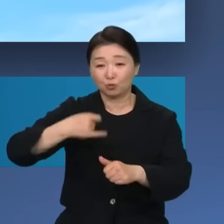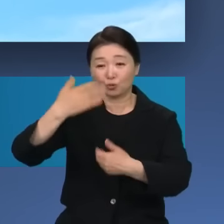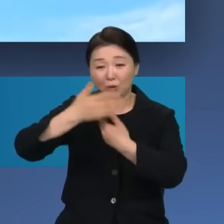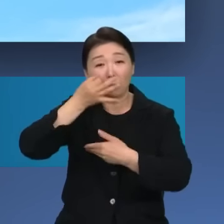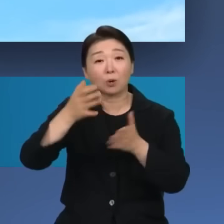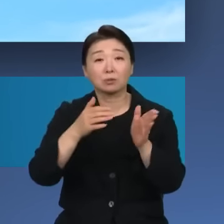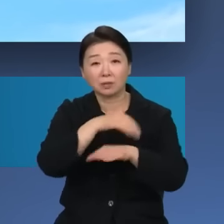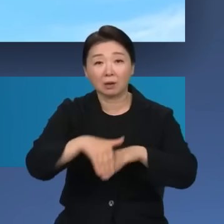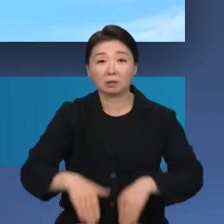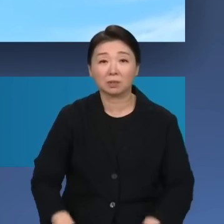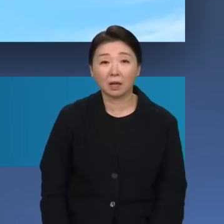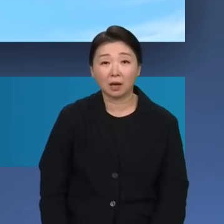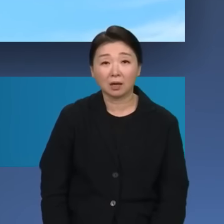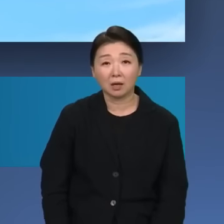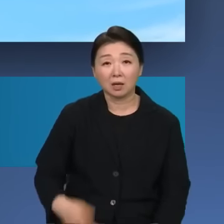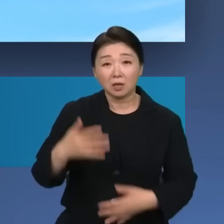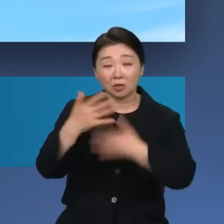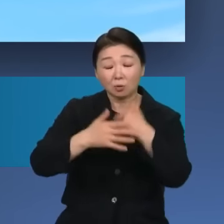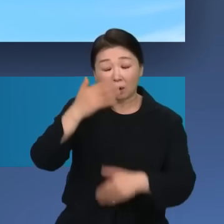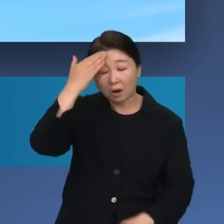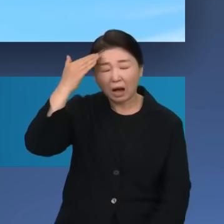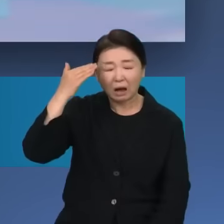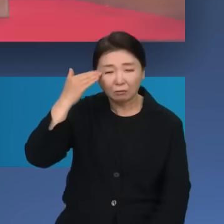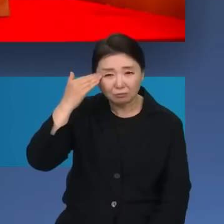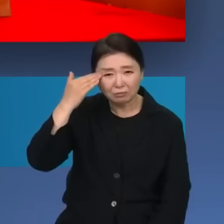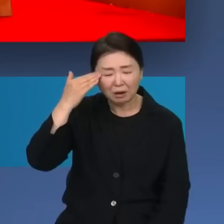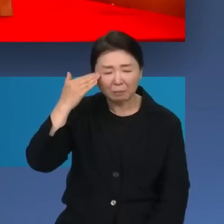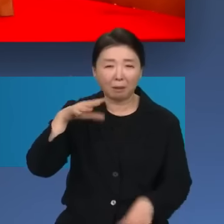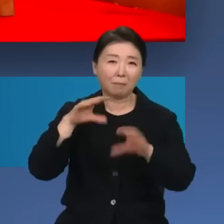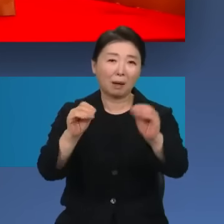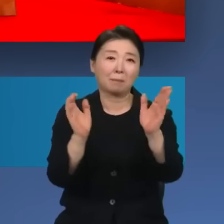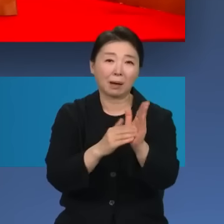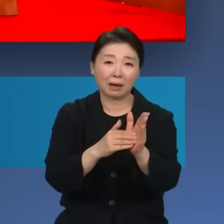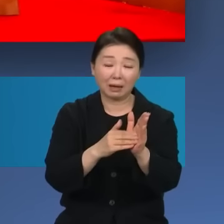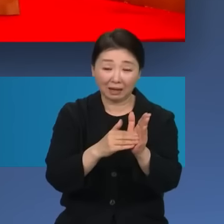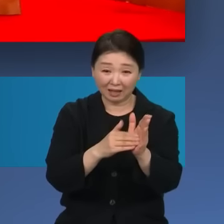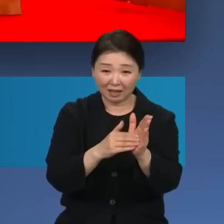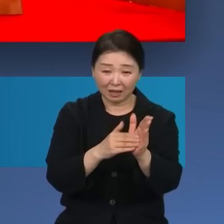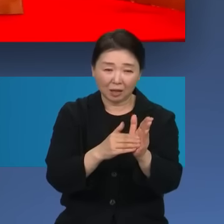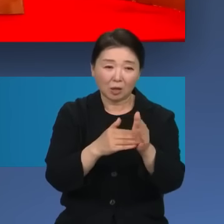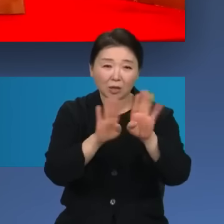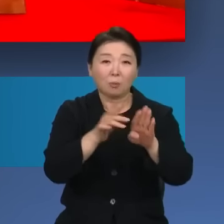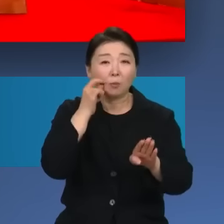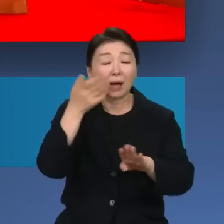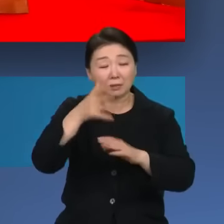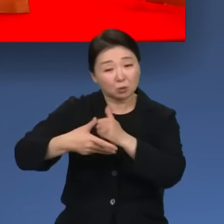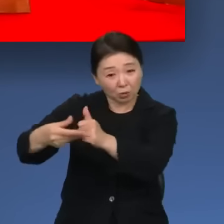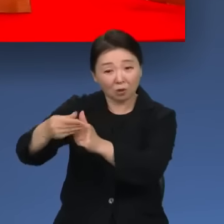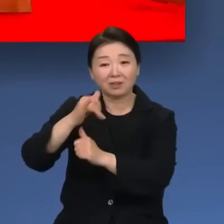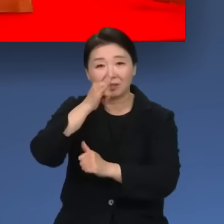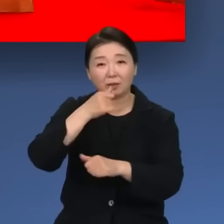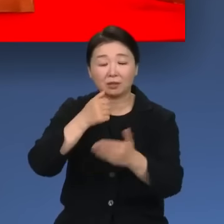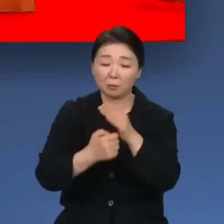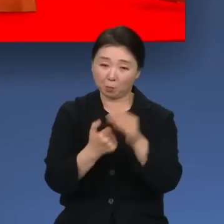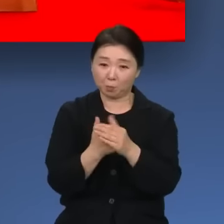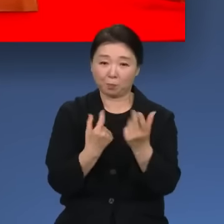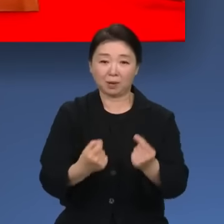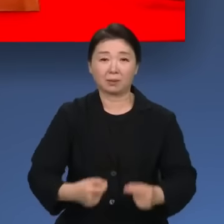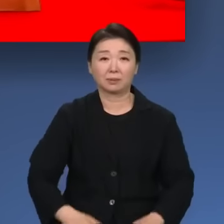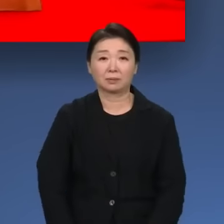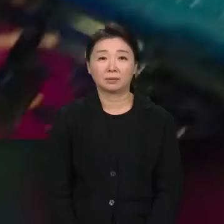영화가 한한령에 막혀 중국 개봉을 못하는 상황에서 초청장을 받은 만큼 이례적이란 평가가 나옵니다. 조소희 기자가 보도합니다.